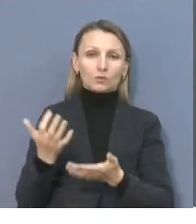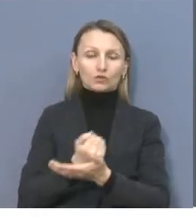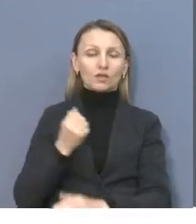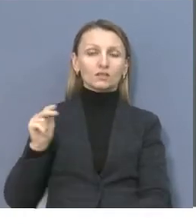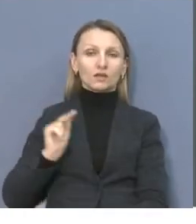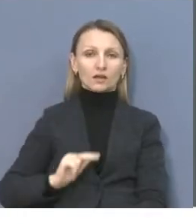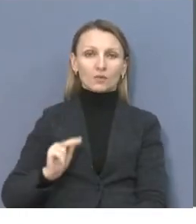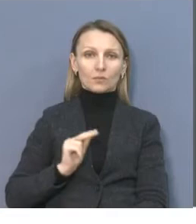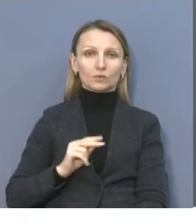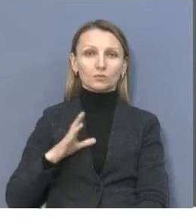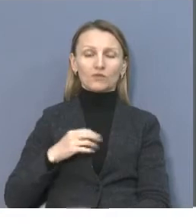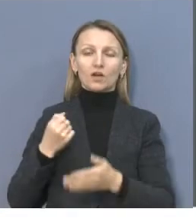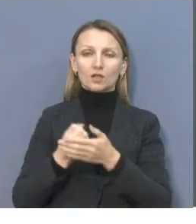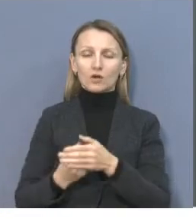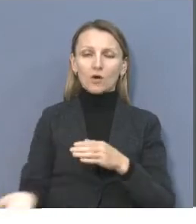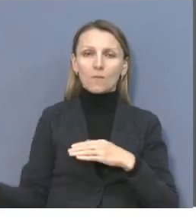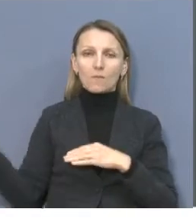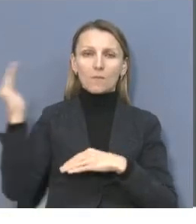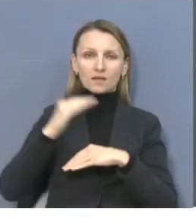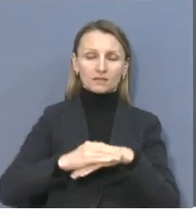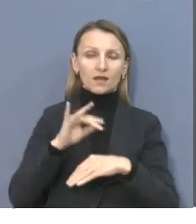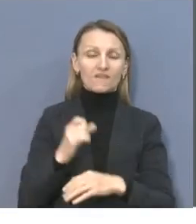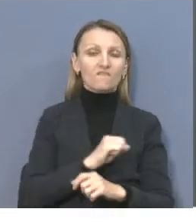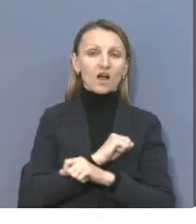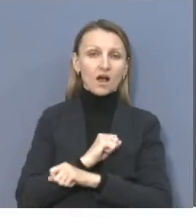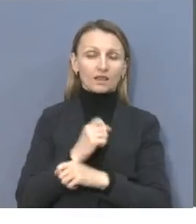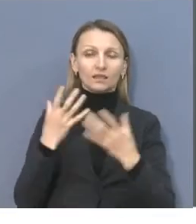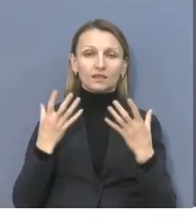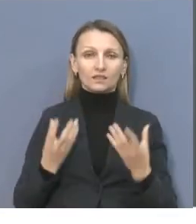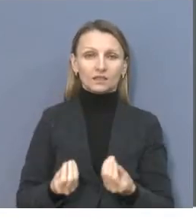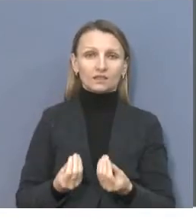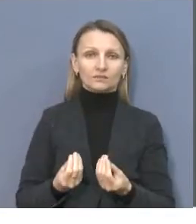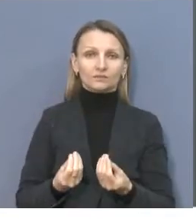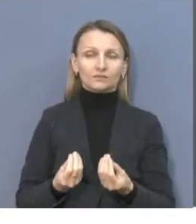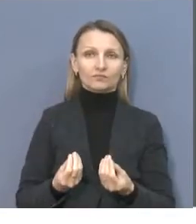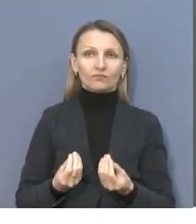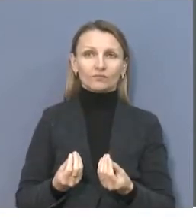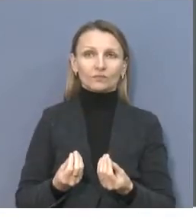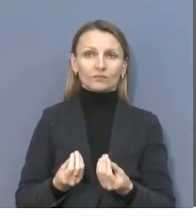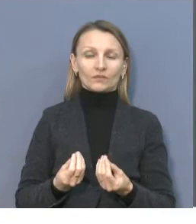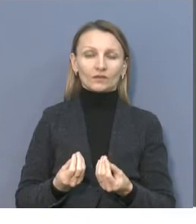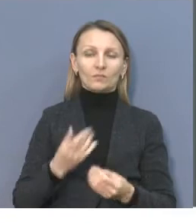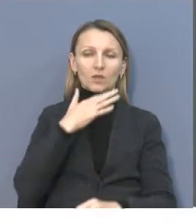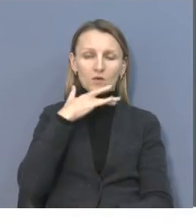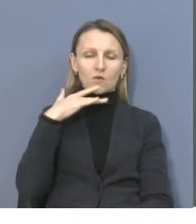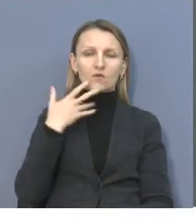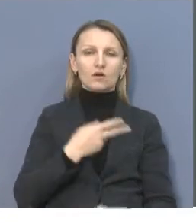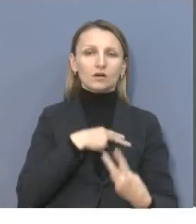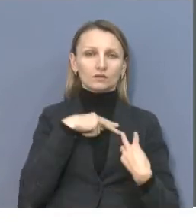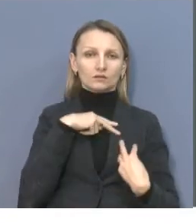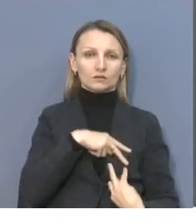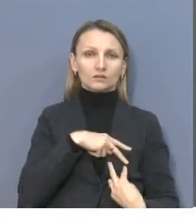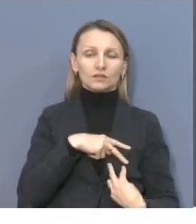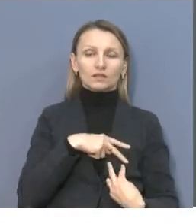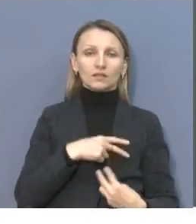бывает и до поздна родные и все это такая нагрузка сейчас ну